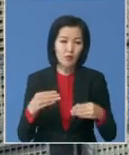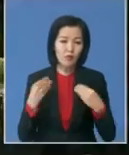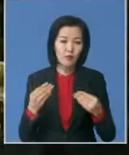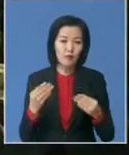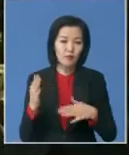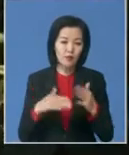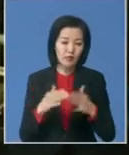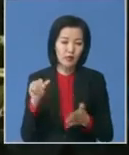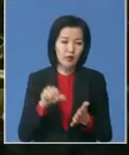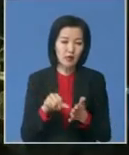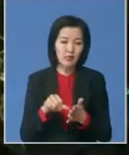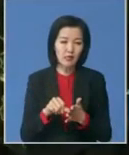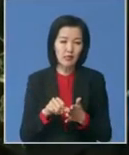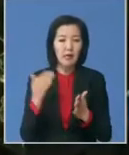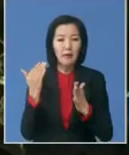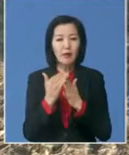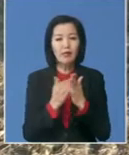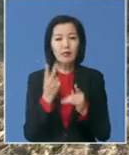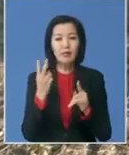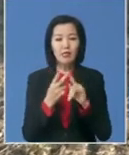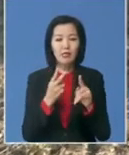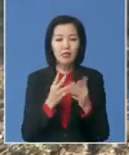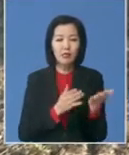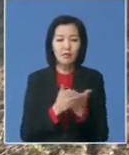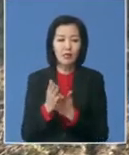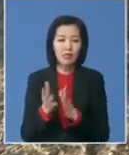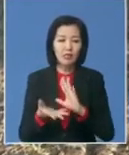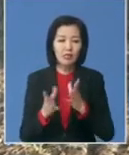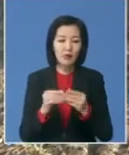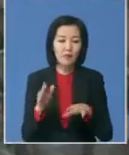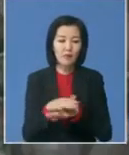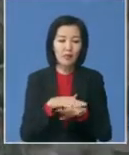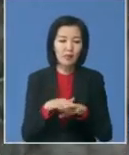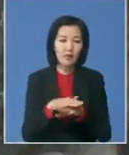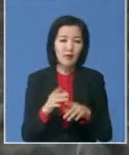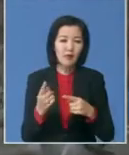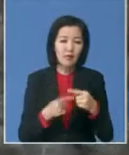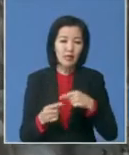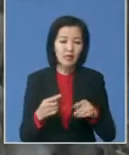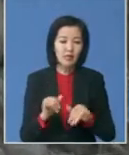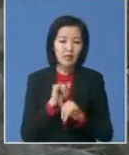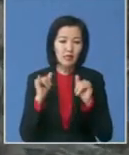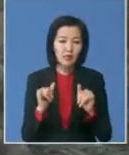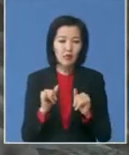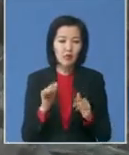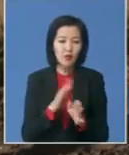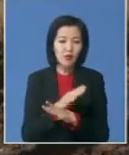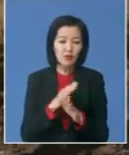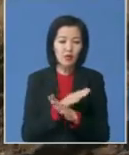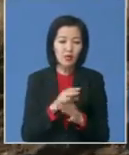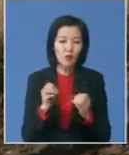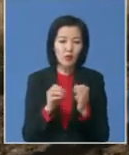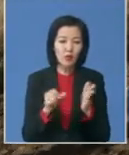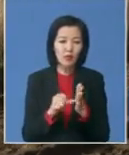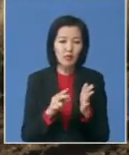өтеді. Аталмыш бағдарламаның 2-ші бағыты жаппай кәсіпкерлікті дамыту. Бұл бойынша биыл Қапшағай аймағында 16 адам